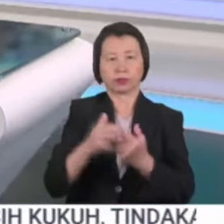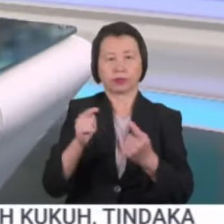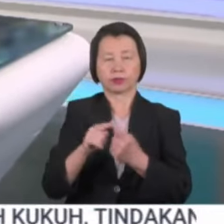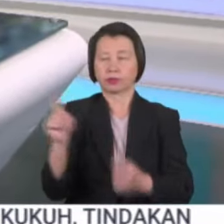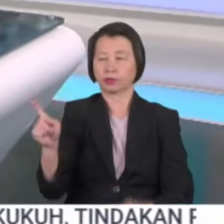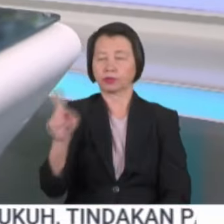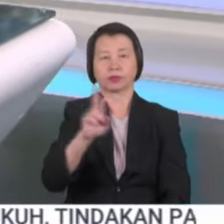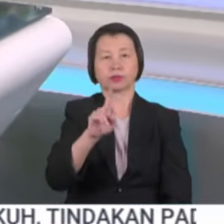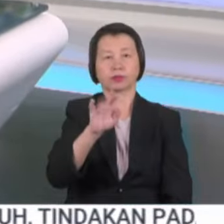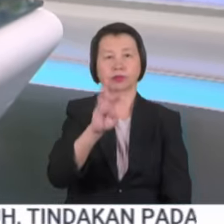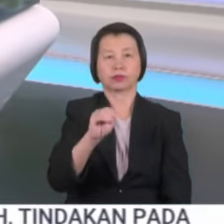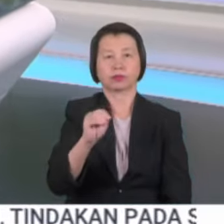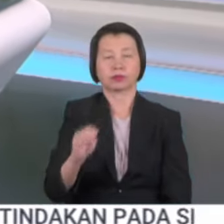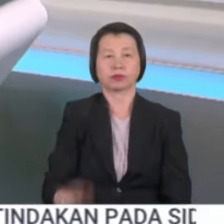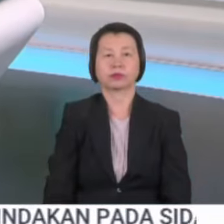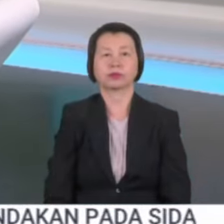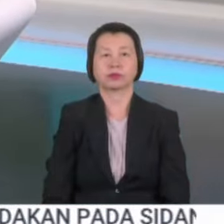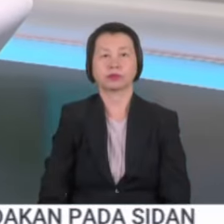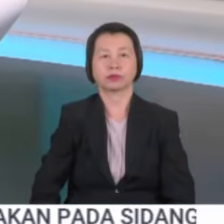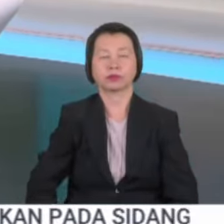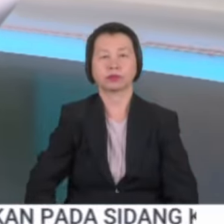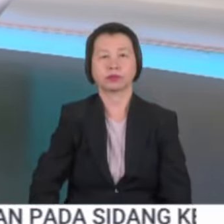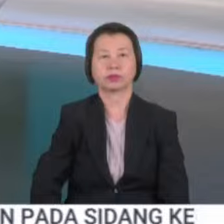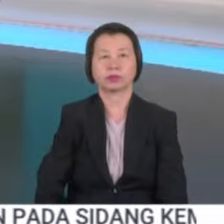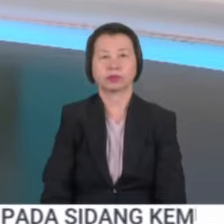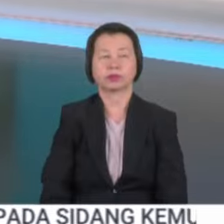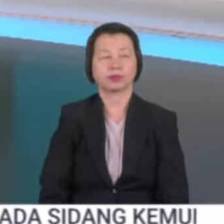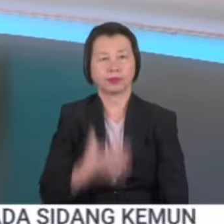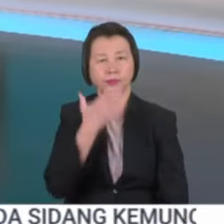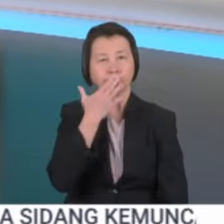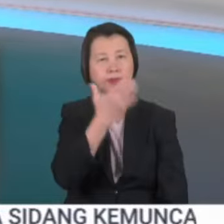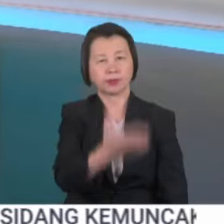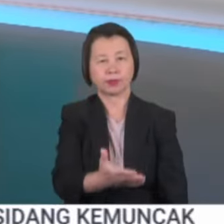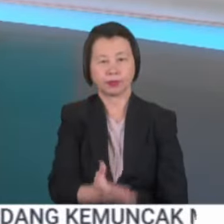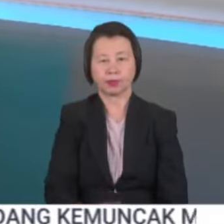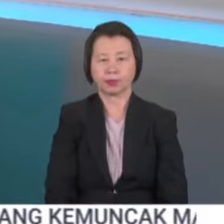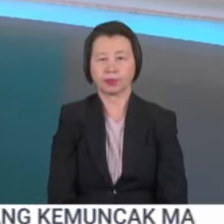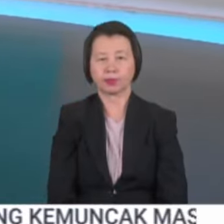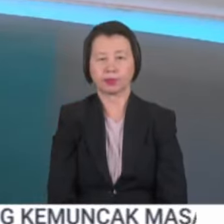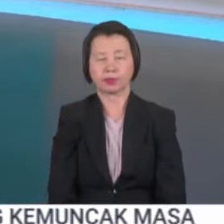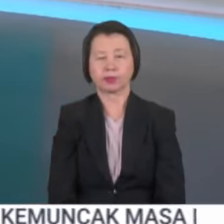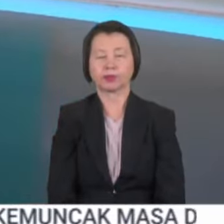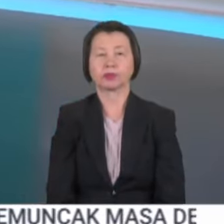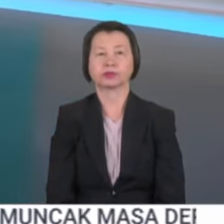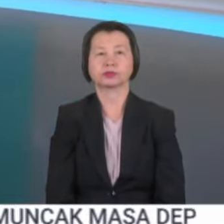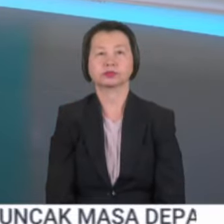perkembangan berita selanjutnya. Terima kasih, Nur Sila. Langsung dari Kuching.